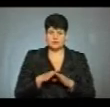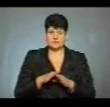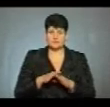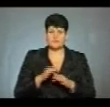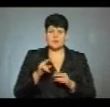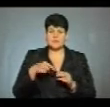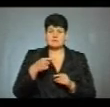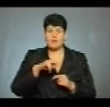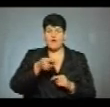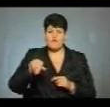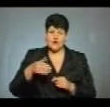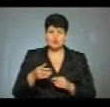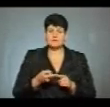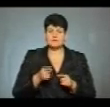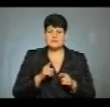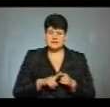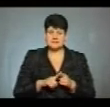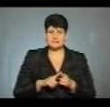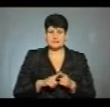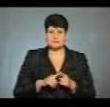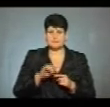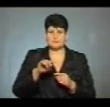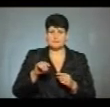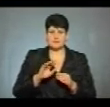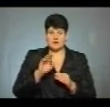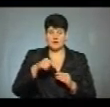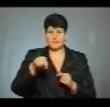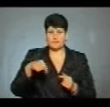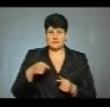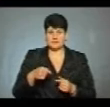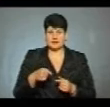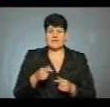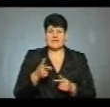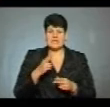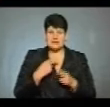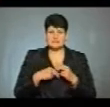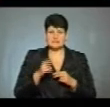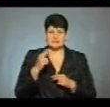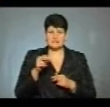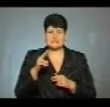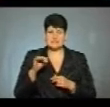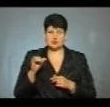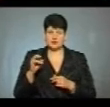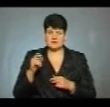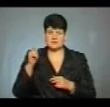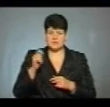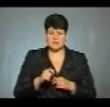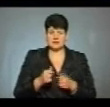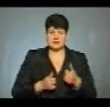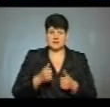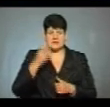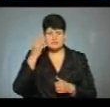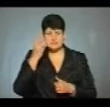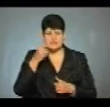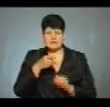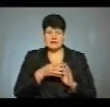з поворотом. Це коли рандат і ти повертаєшся. Гімнастка Дар'я Цуцуловська приїхала на змагання з Хмельницького.